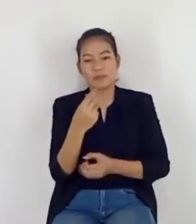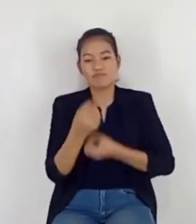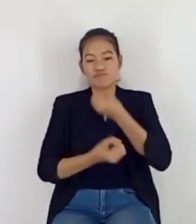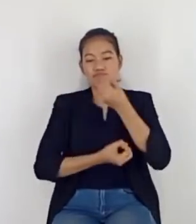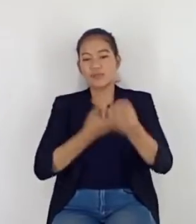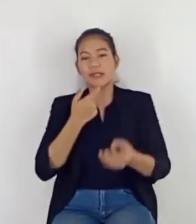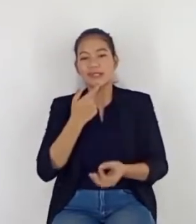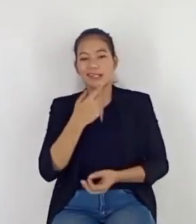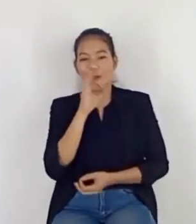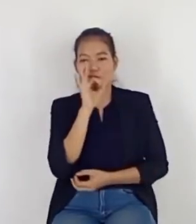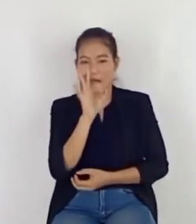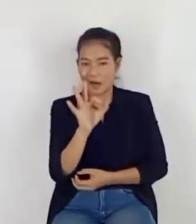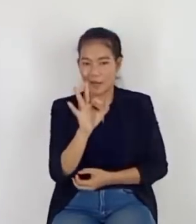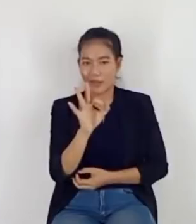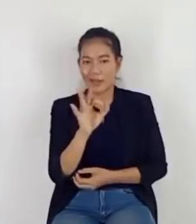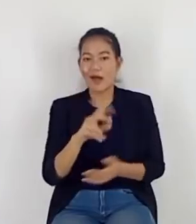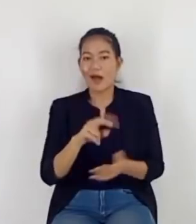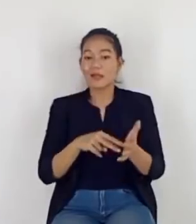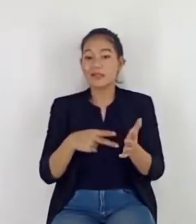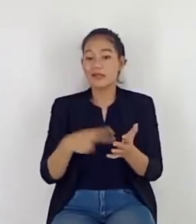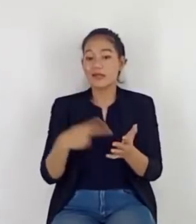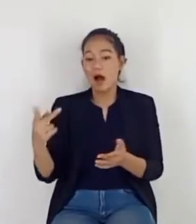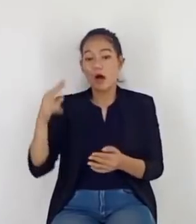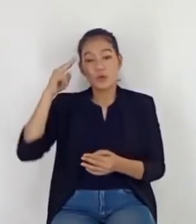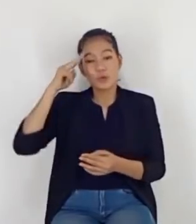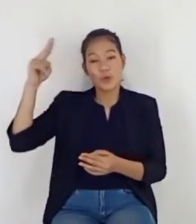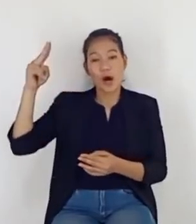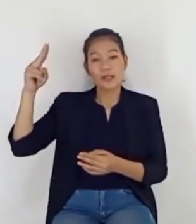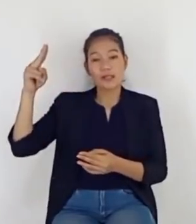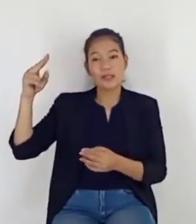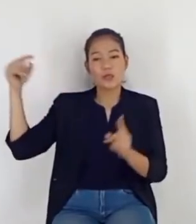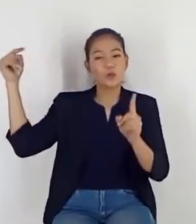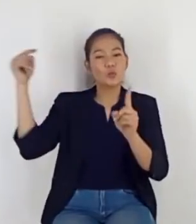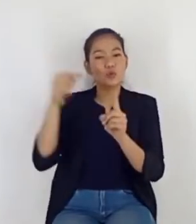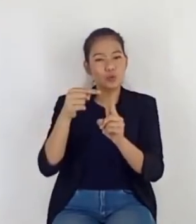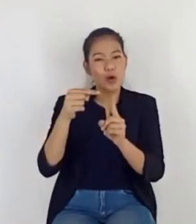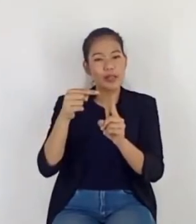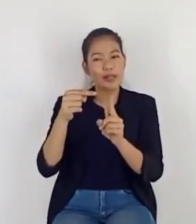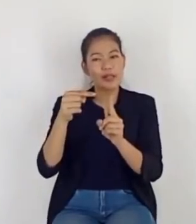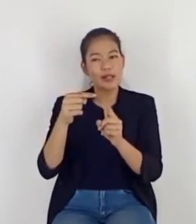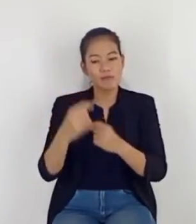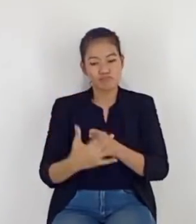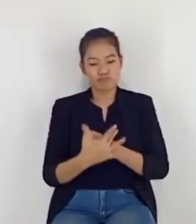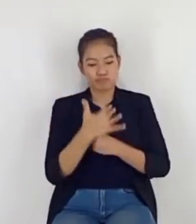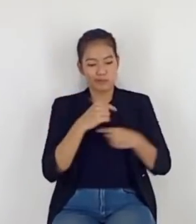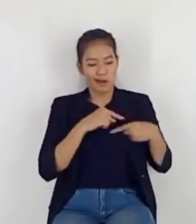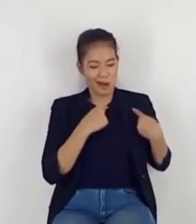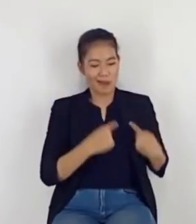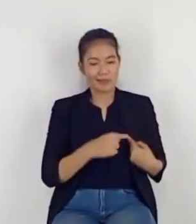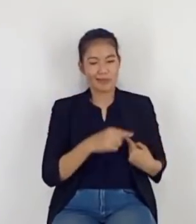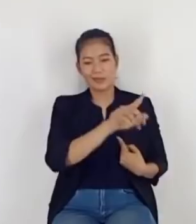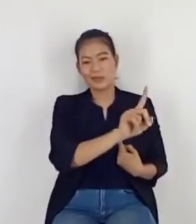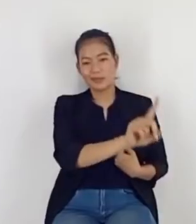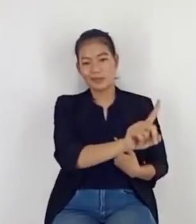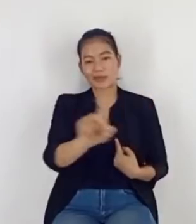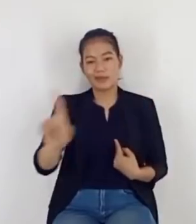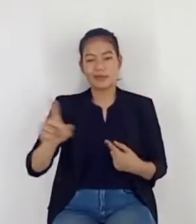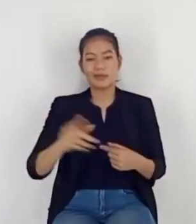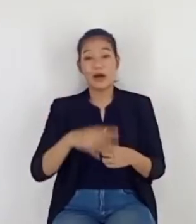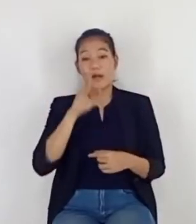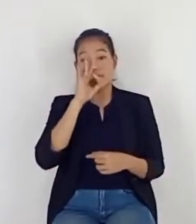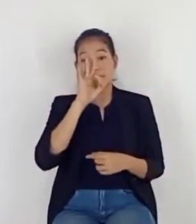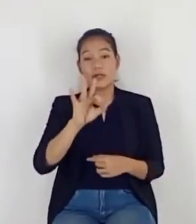firman, sehingga maksud Tuhan sampai di dalam hati setiap anggota jemaat-Mu. Dan